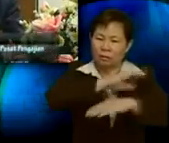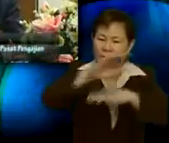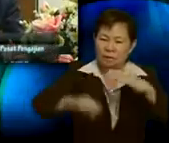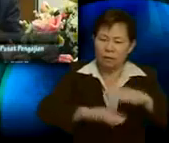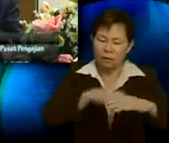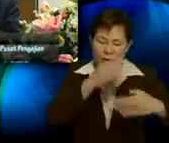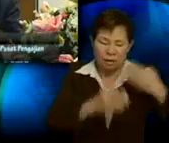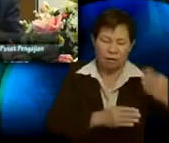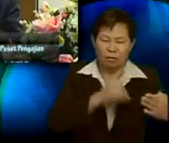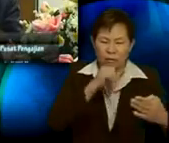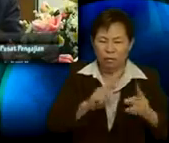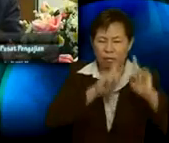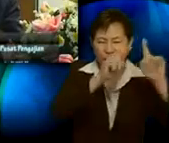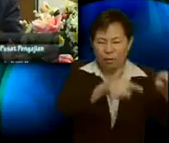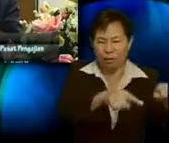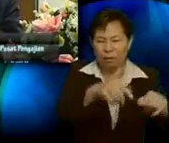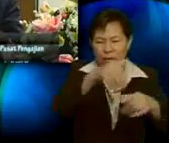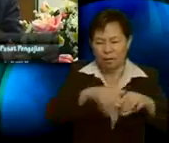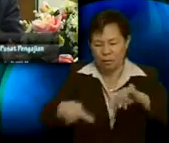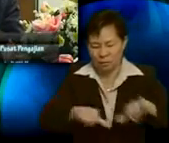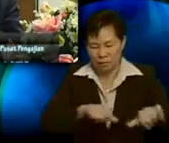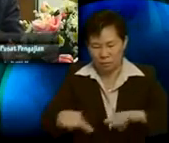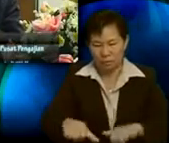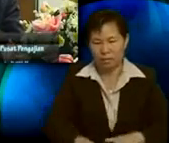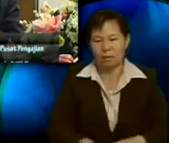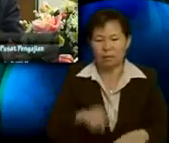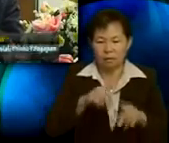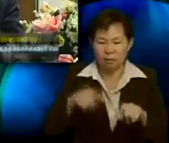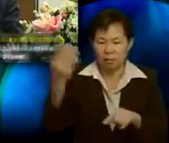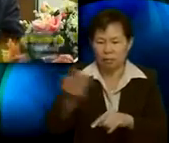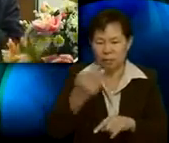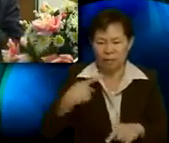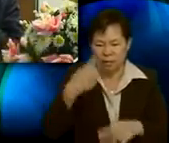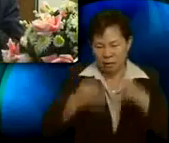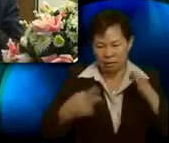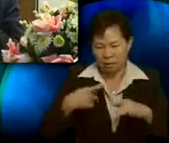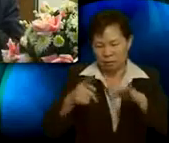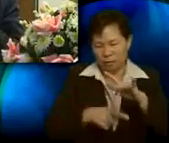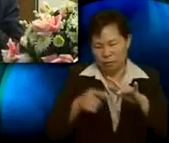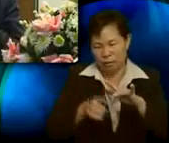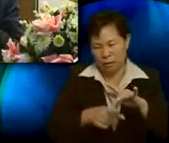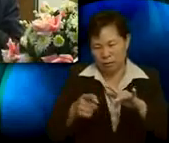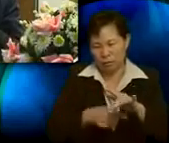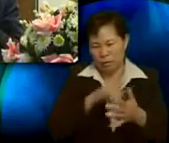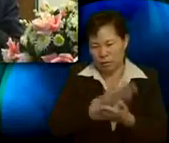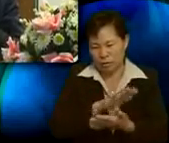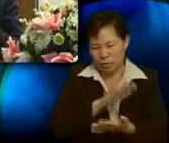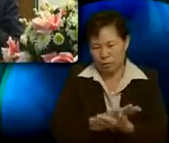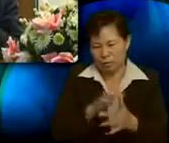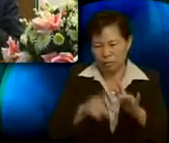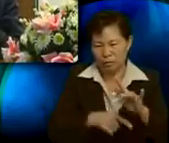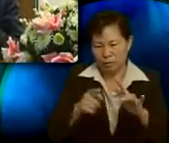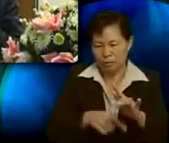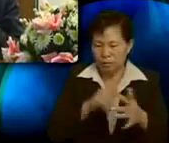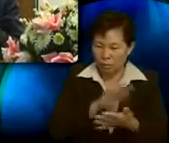segala kelakuan yang tidak menghadirkan diri dalam aktiviti. Tapi biasanya kalau kita kata ponteng, ponteng banyakkan kita kata ponteng di sekolah, keluar sekolah